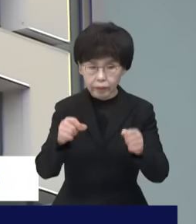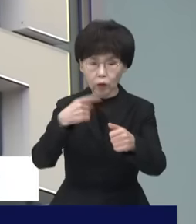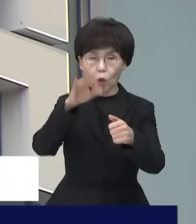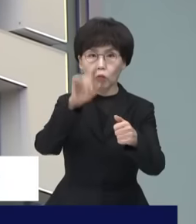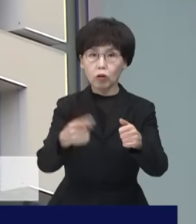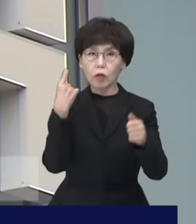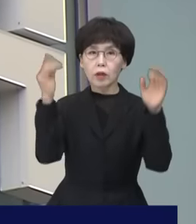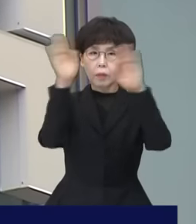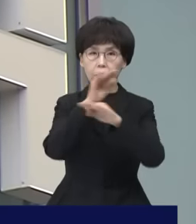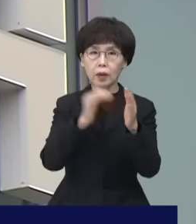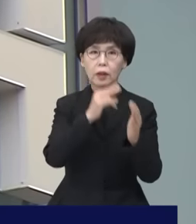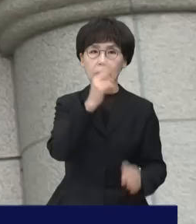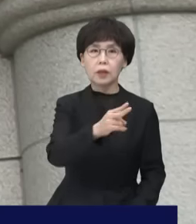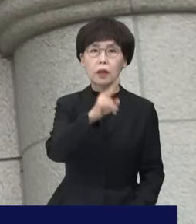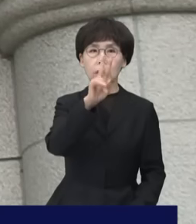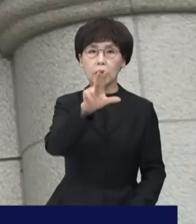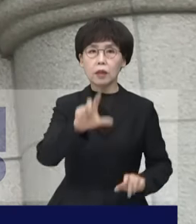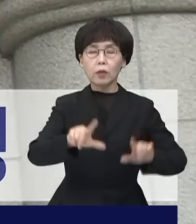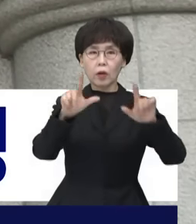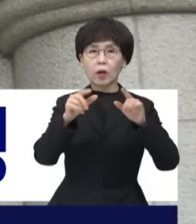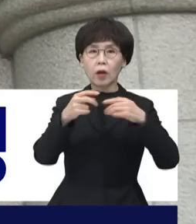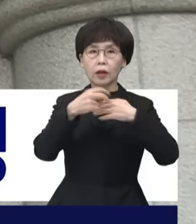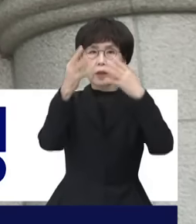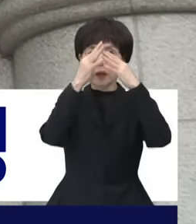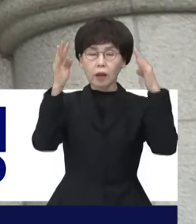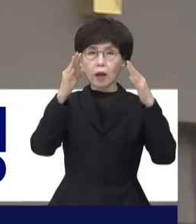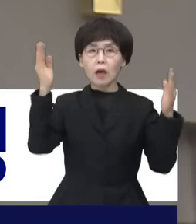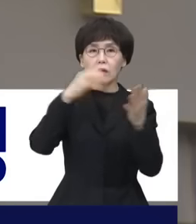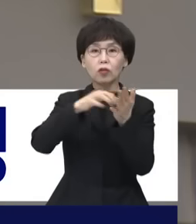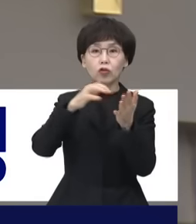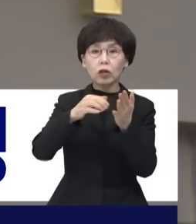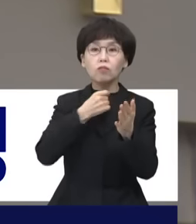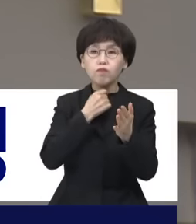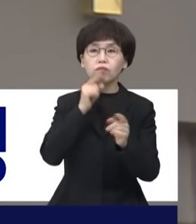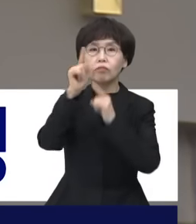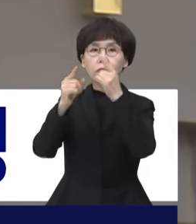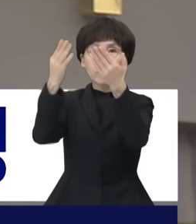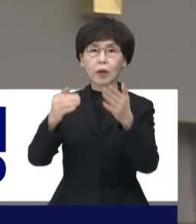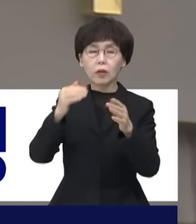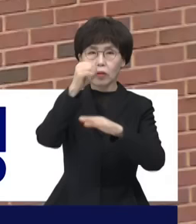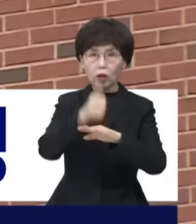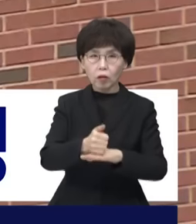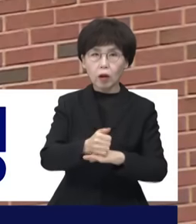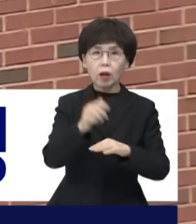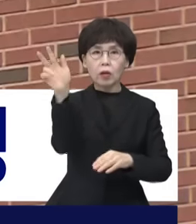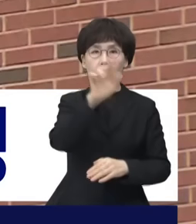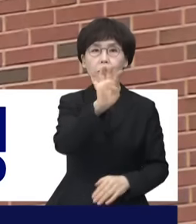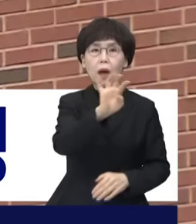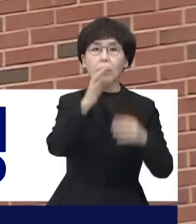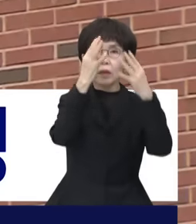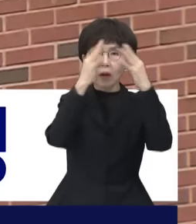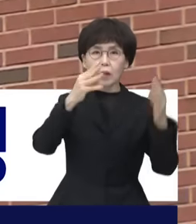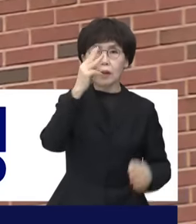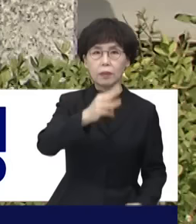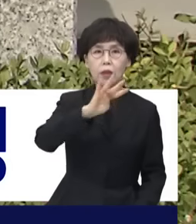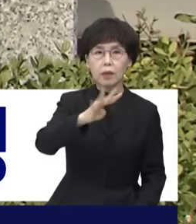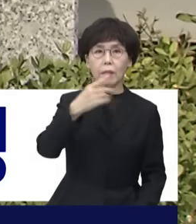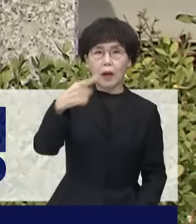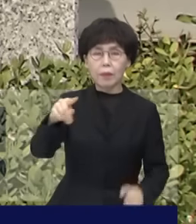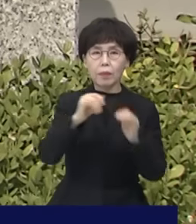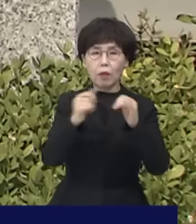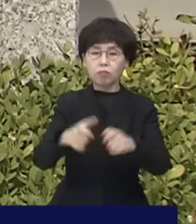교육부는 어젯밤까지 2025학년도 의과대학 정원 신청을 받은 결과 전국 40개 대학이 총